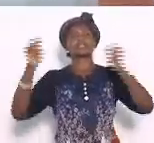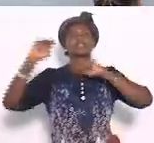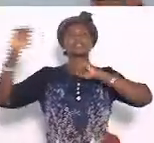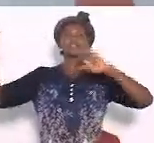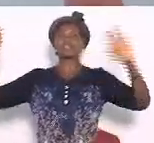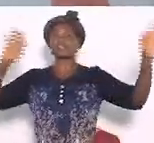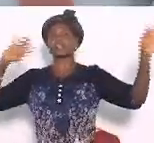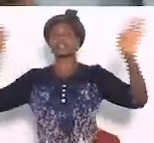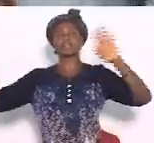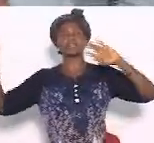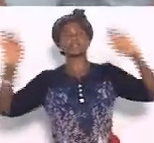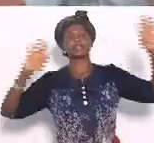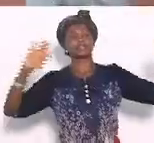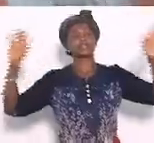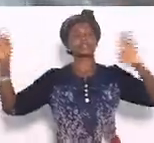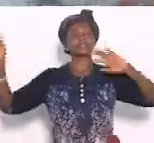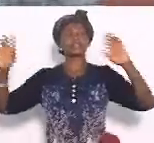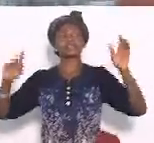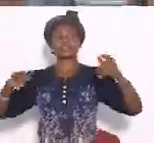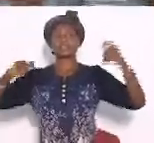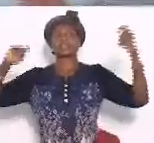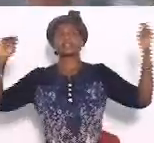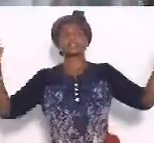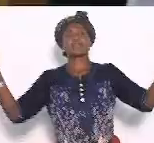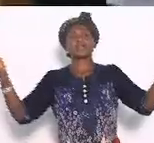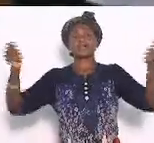allelu haleluya